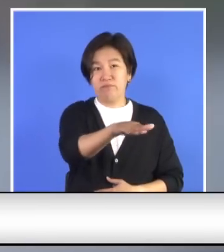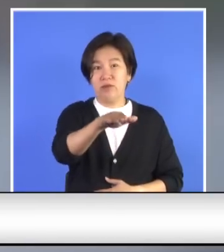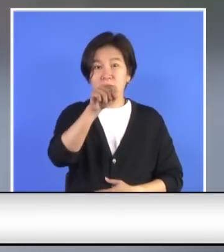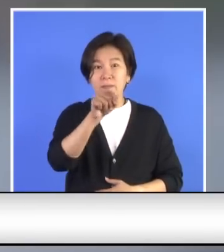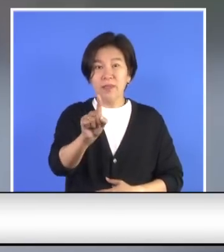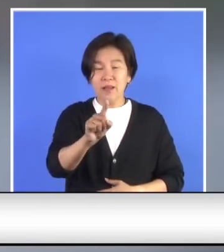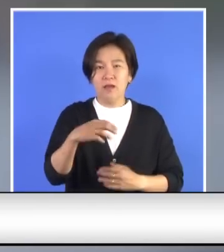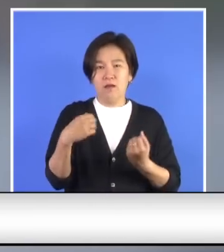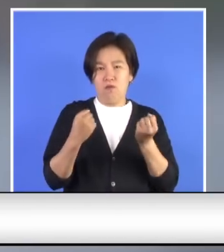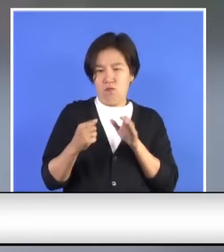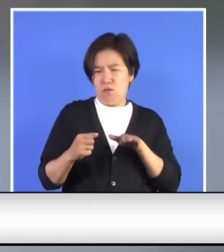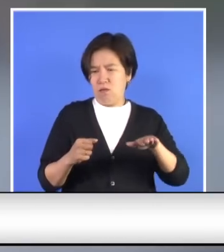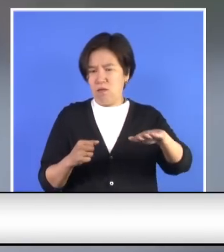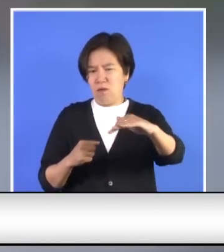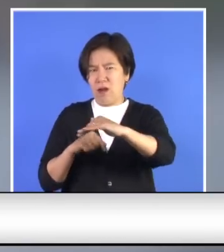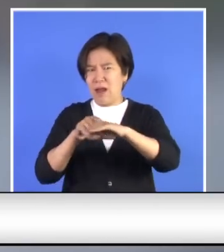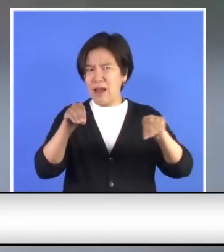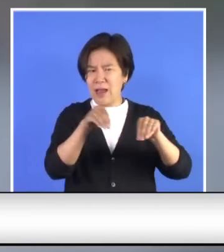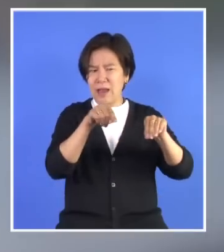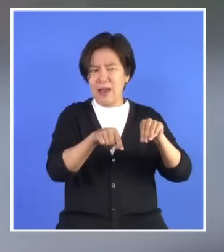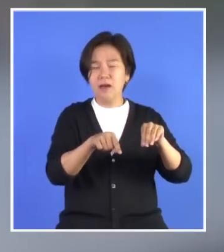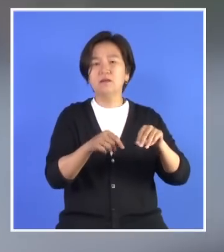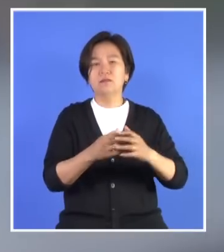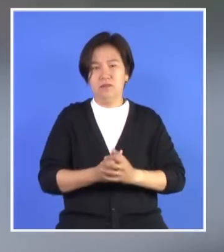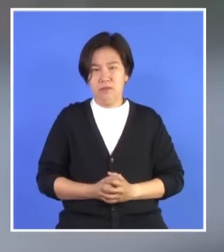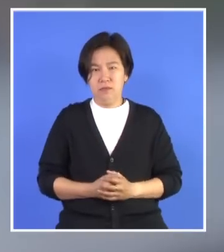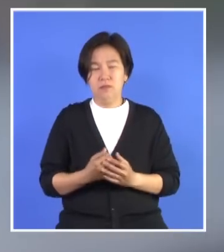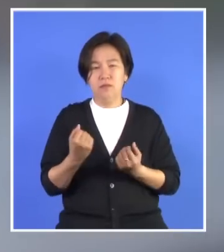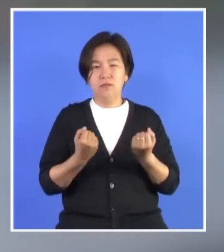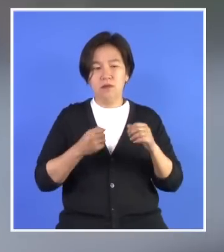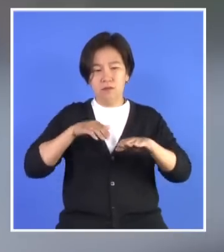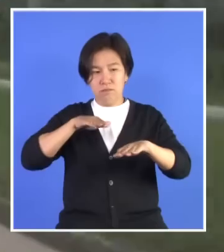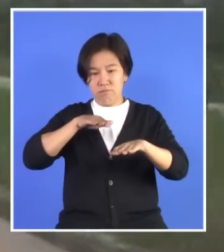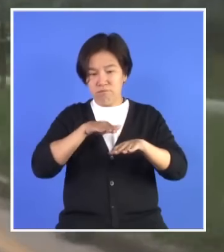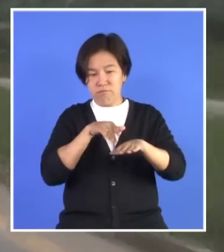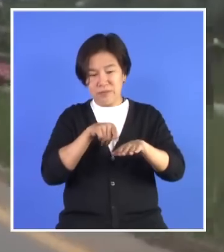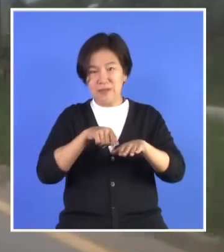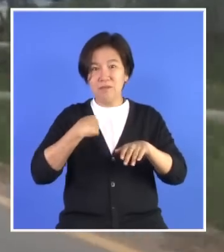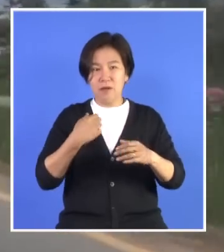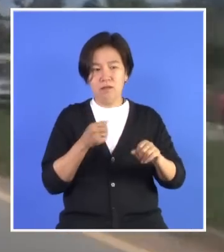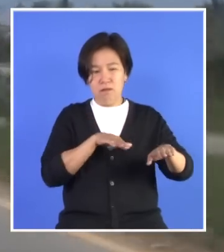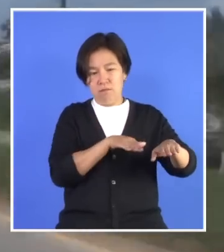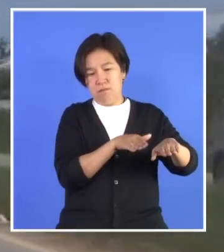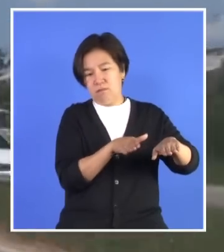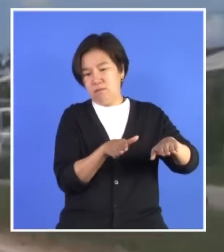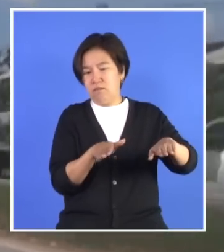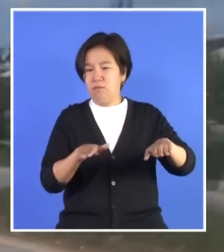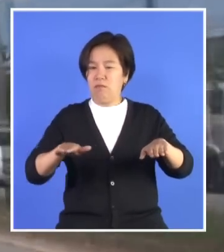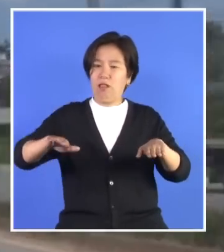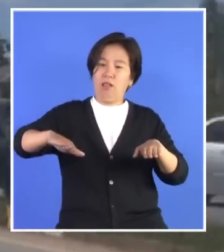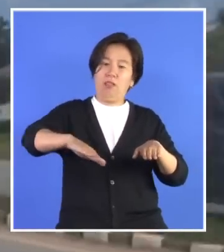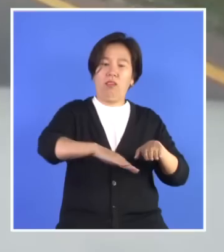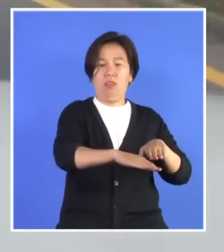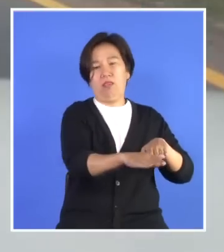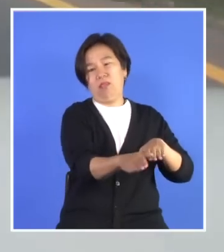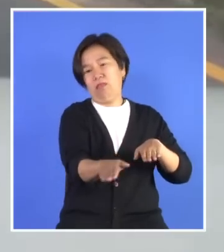รถสะพานทางเลี่ยงเมืองนะฮะก็อย่างที่ว่านี่นะครับก็แฉลบขึ้นไปแต่ก็ยังขับหลบหนีคือไม่ใช่หนีหรอก